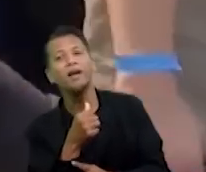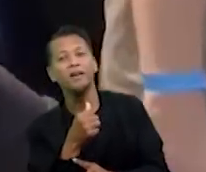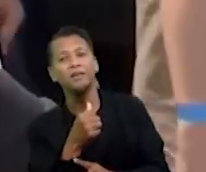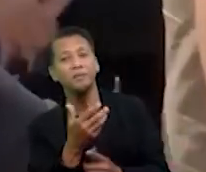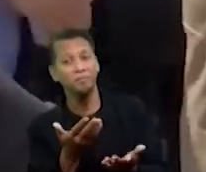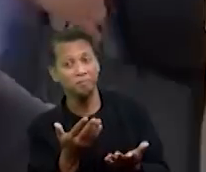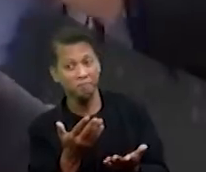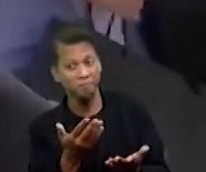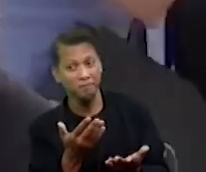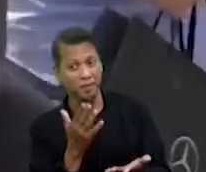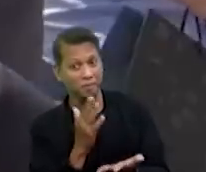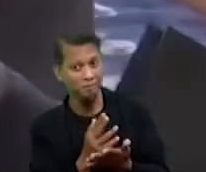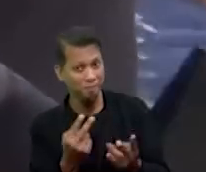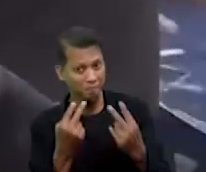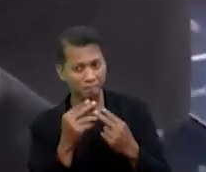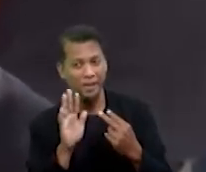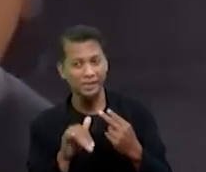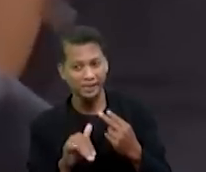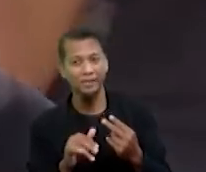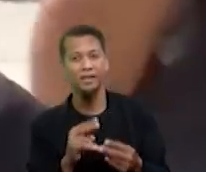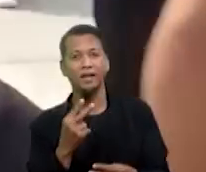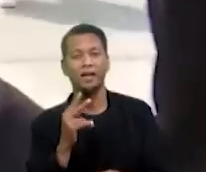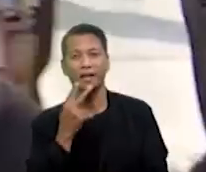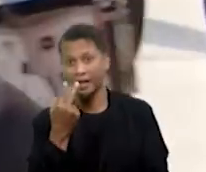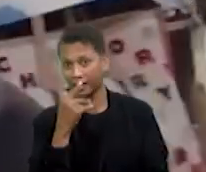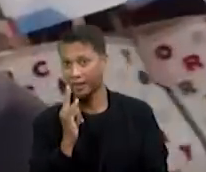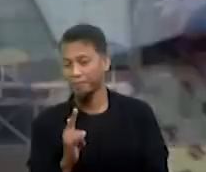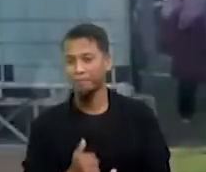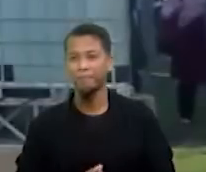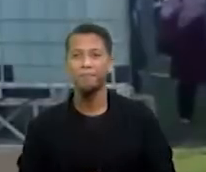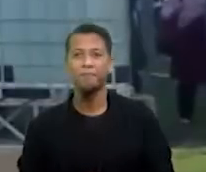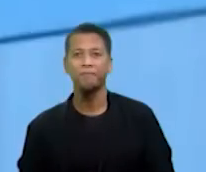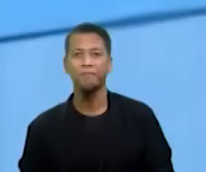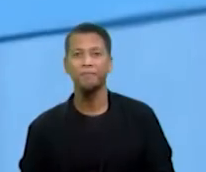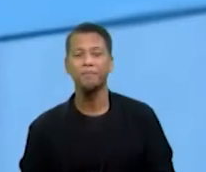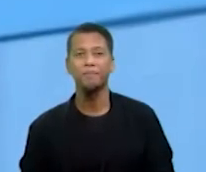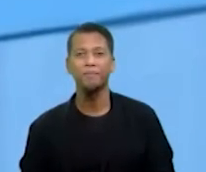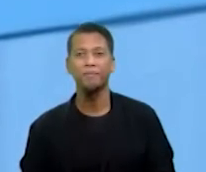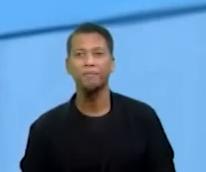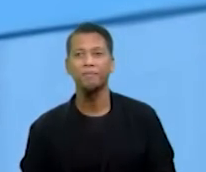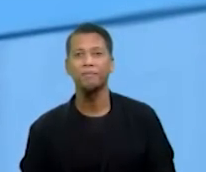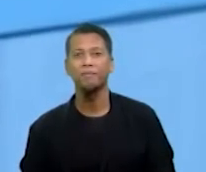Pastikan Anda tetap bersama kami. Kami akan kembali sesaat lagi. Lempar.